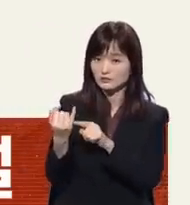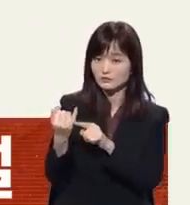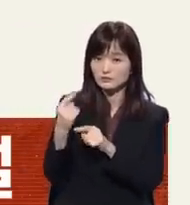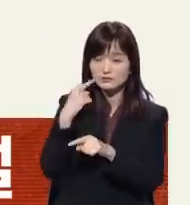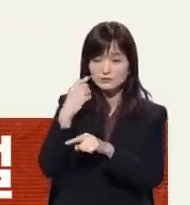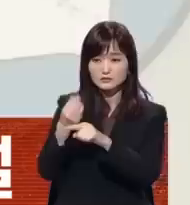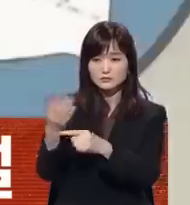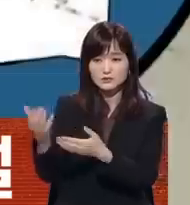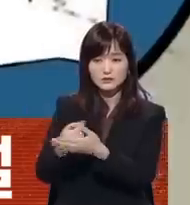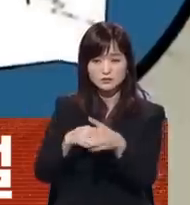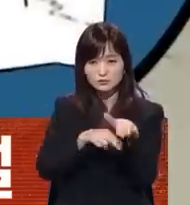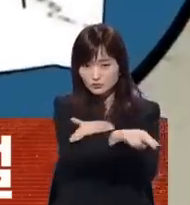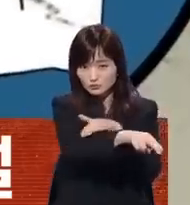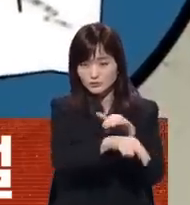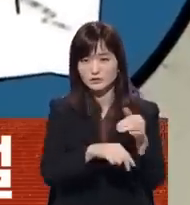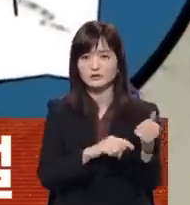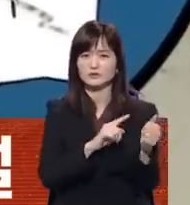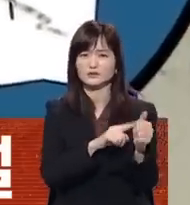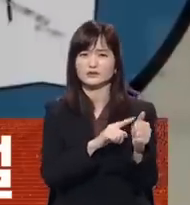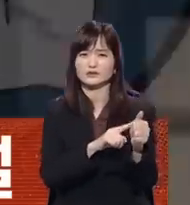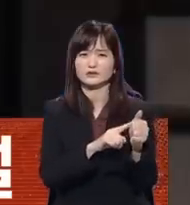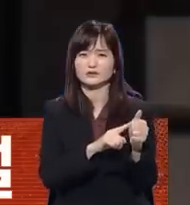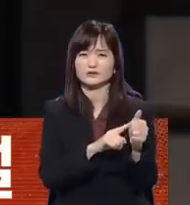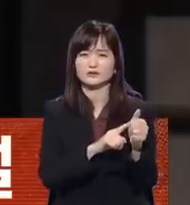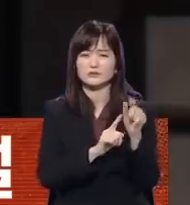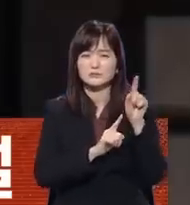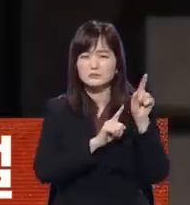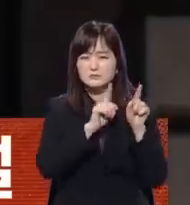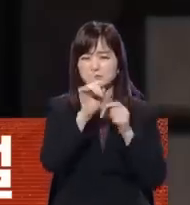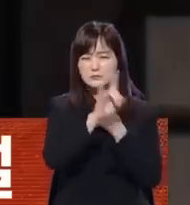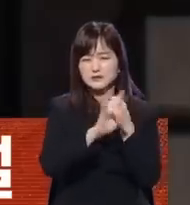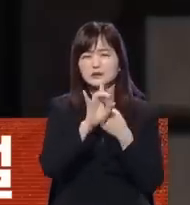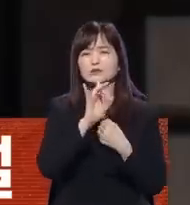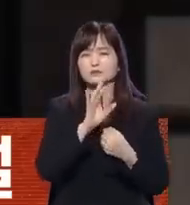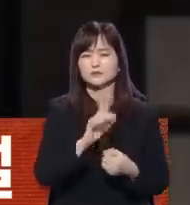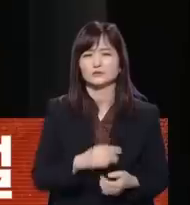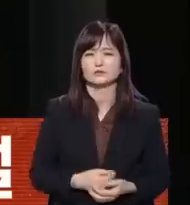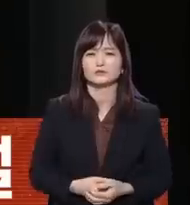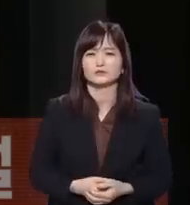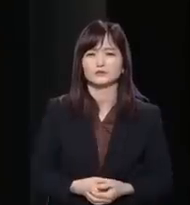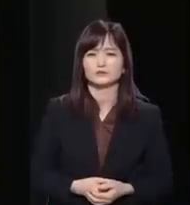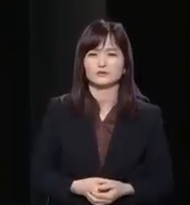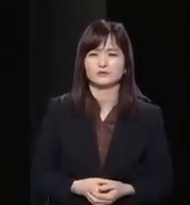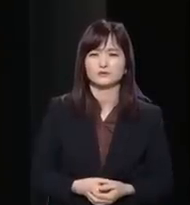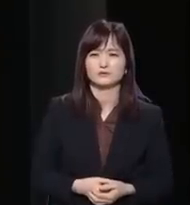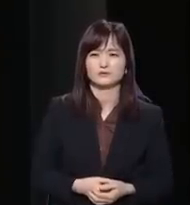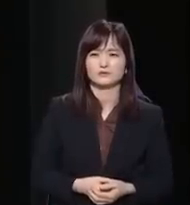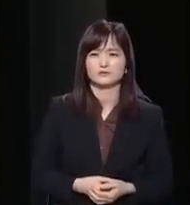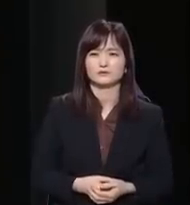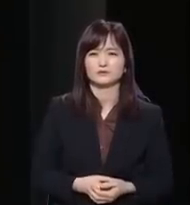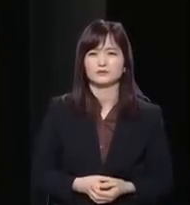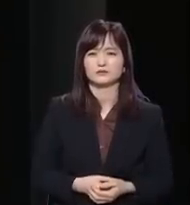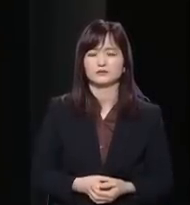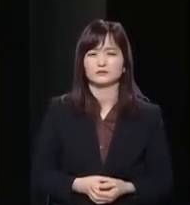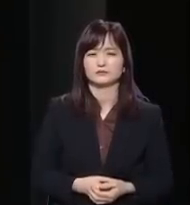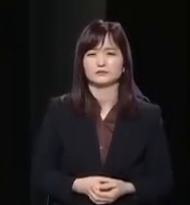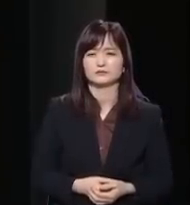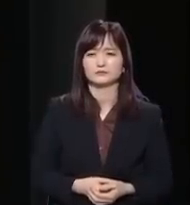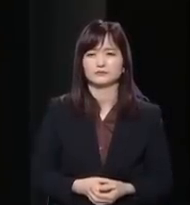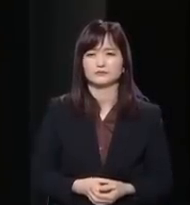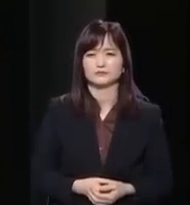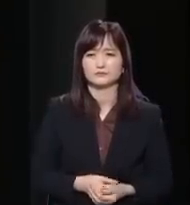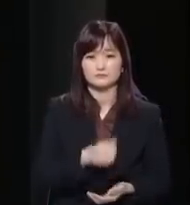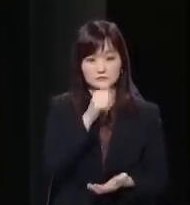그저 가해자의 그런 어떤 변명이 지나지 않는다 이렇게 봅니다 자 일단 뭐 양변호사님 당시에도 이제